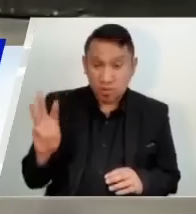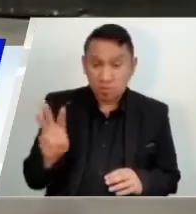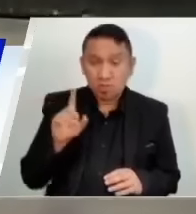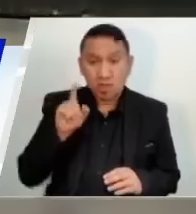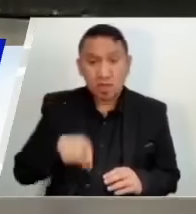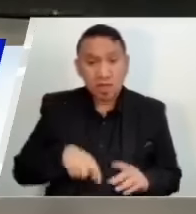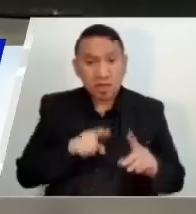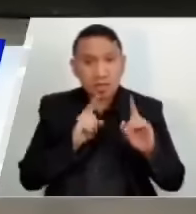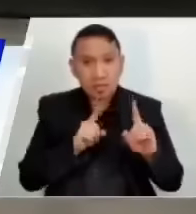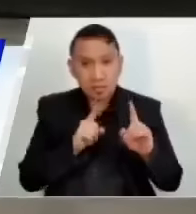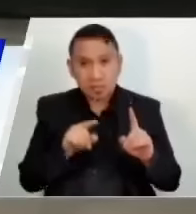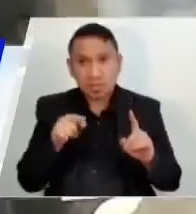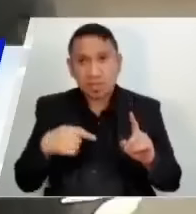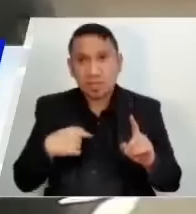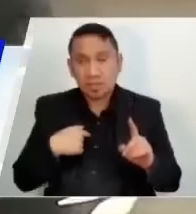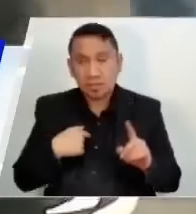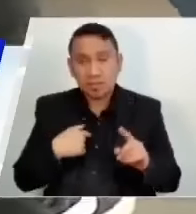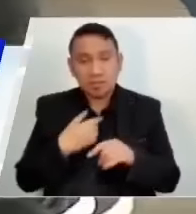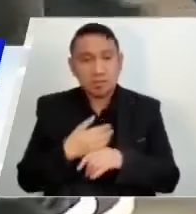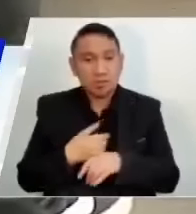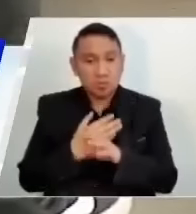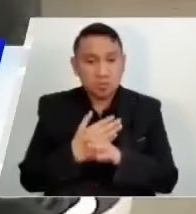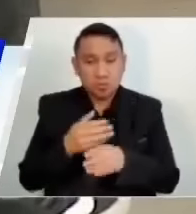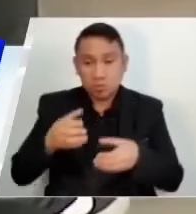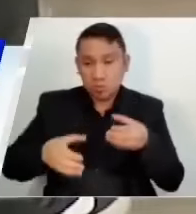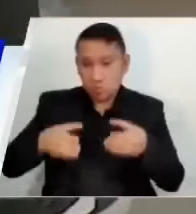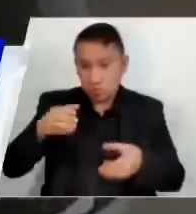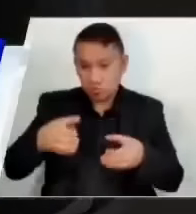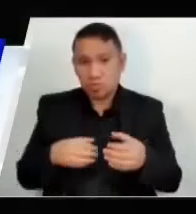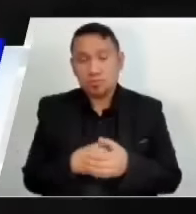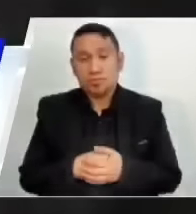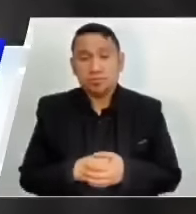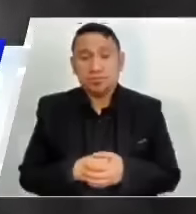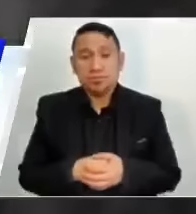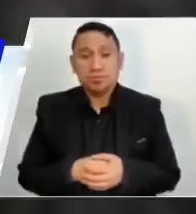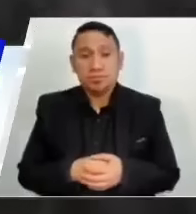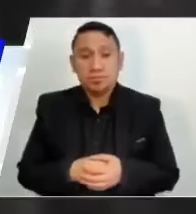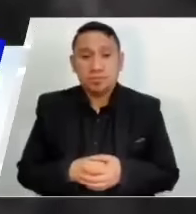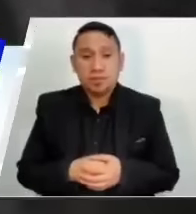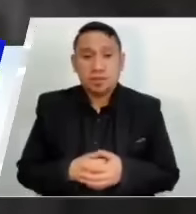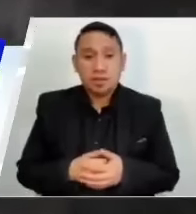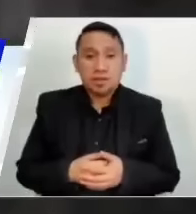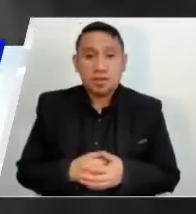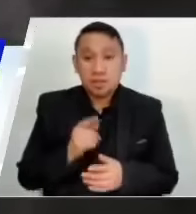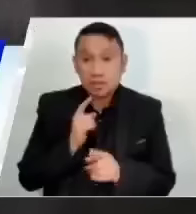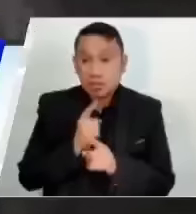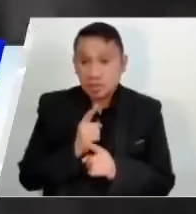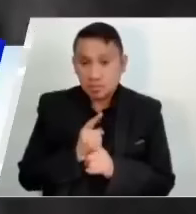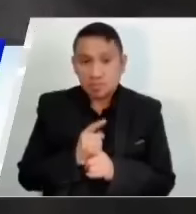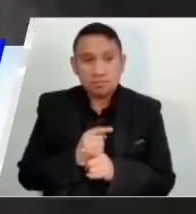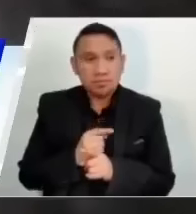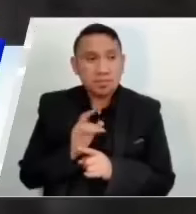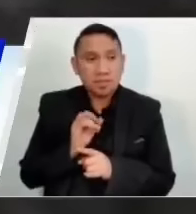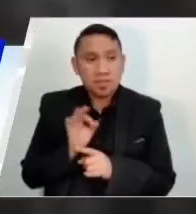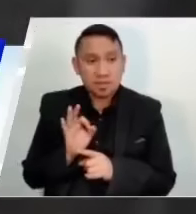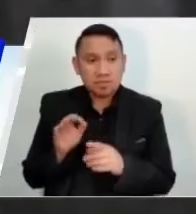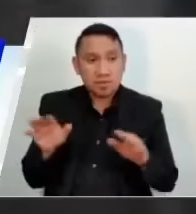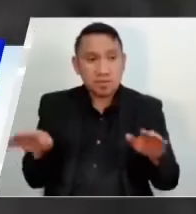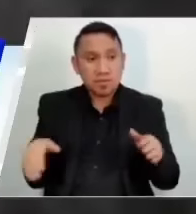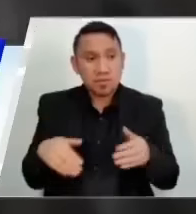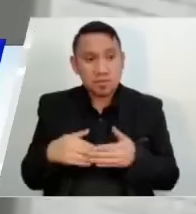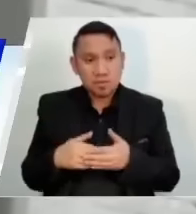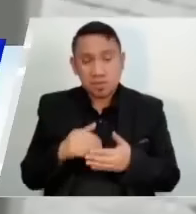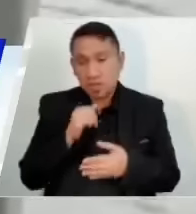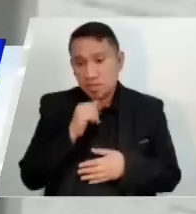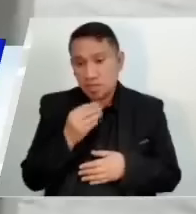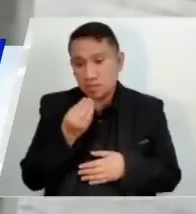hearing via video conference sa konsulado o embahada natin. Tama nga ang kasabihang ang pag-aasawa ay hindi parang kaning